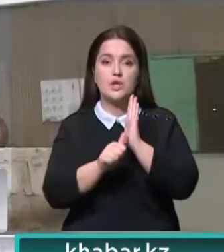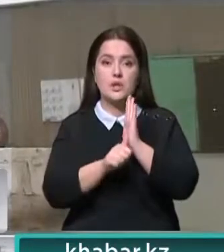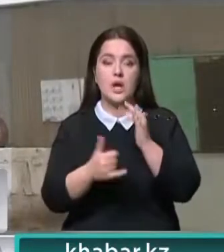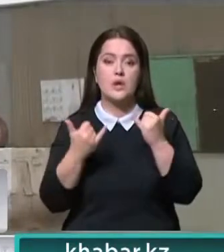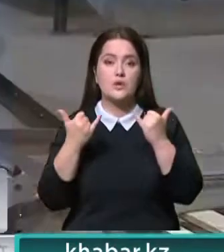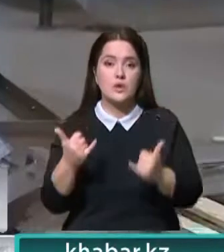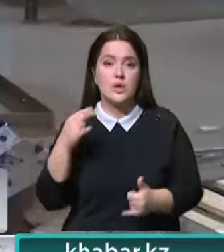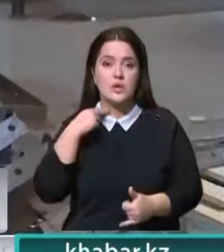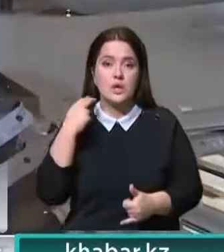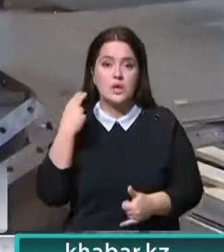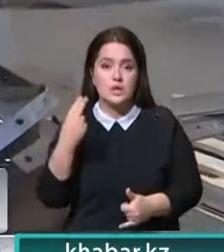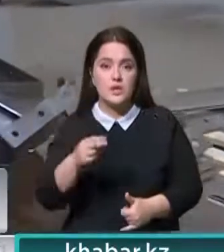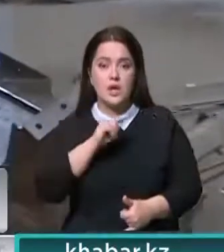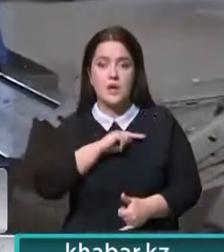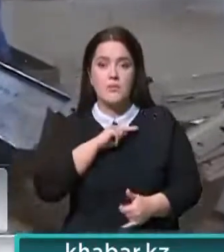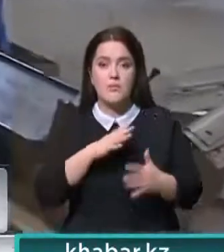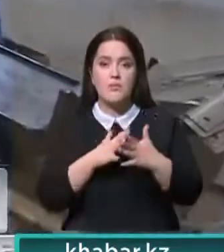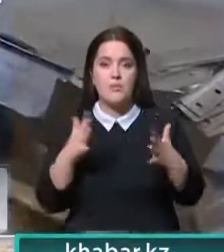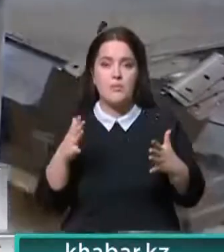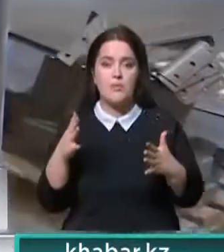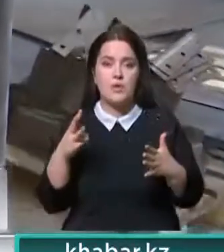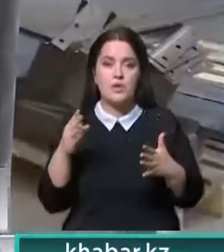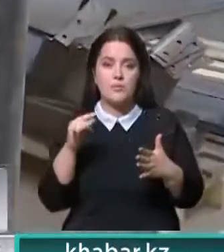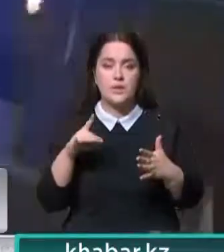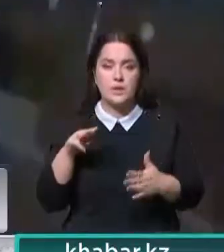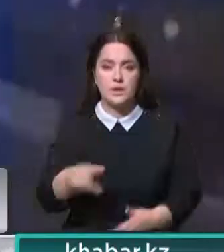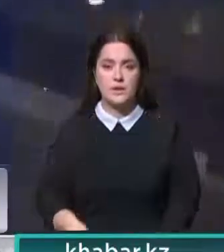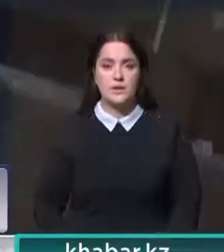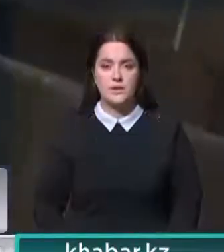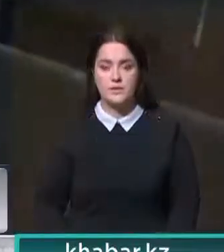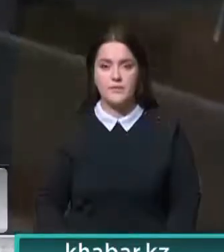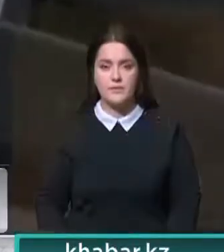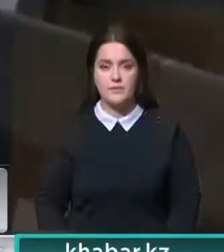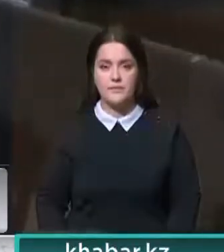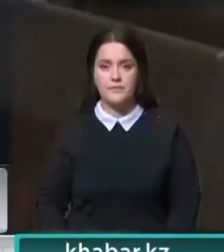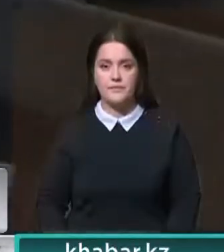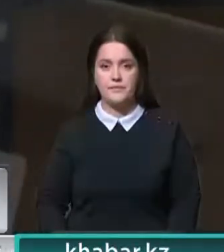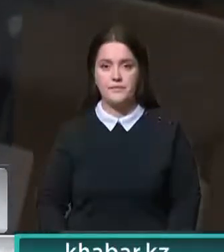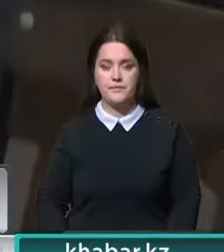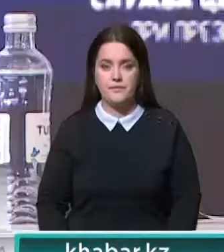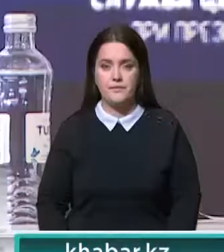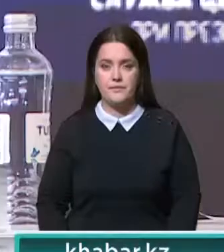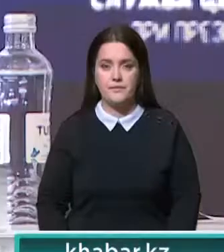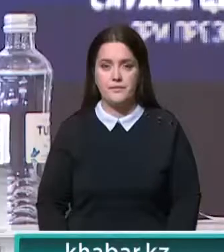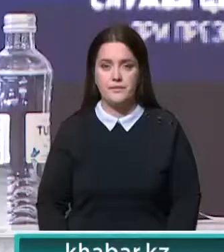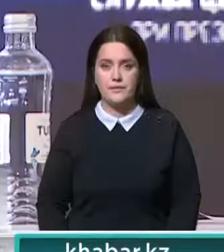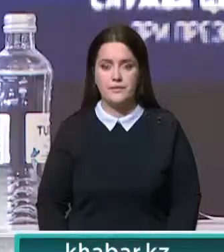Около 60 предприятий на сегодня задолжали сотрудникам больше миллиарда тенге.